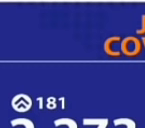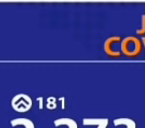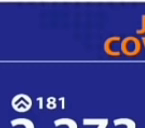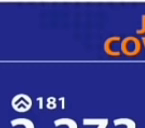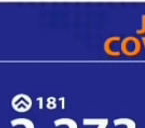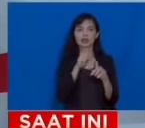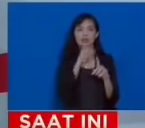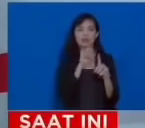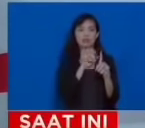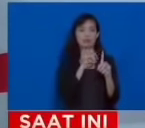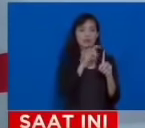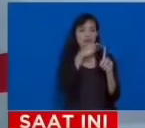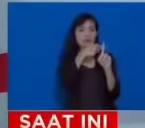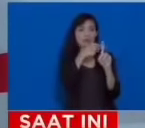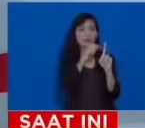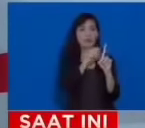penularan.